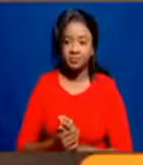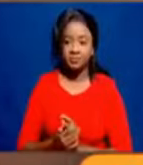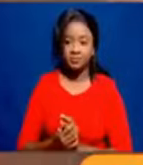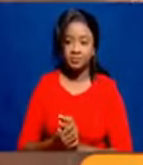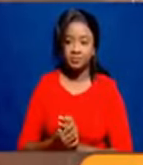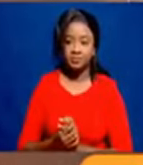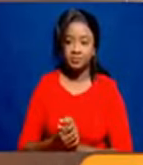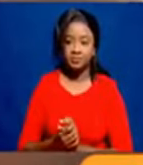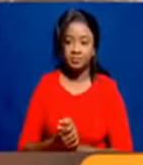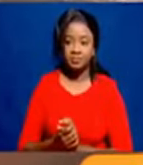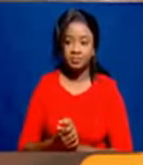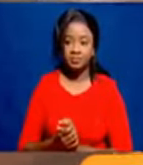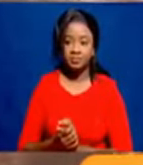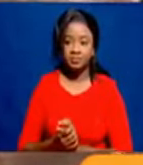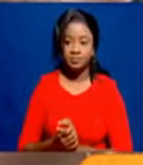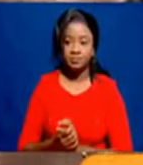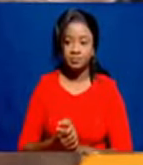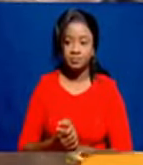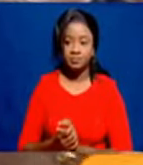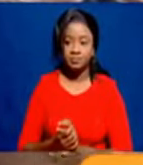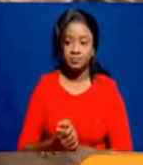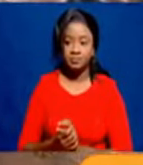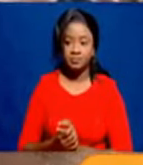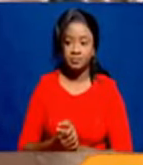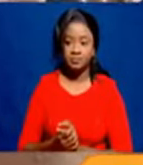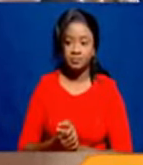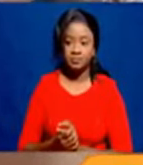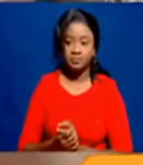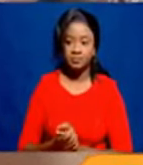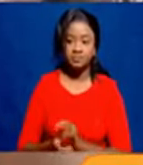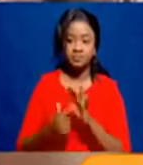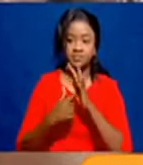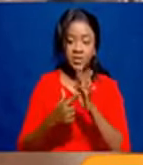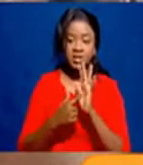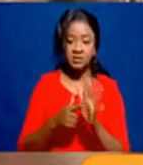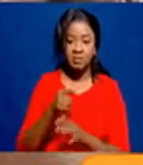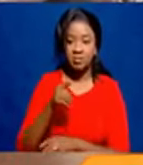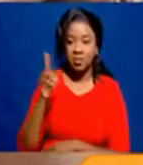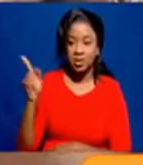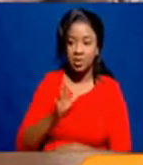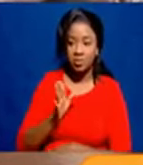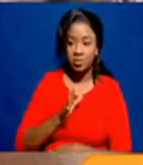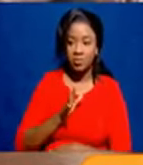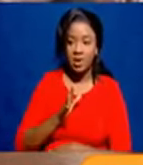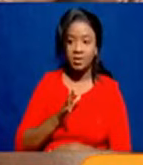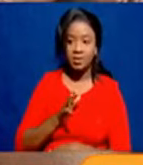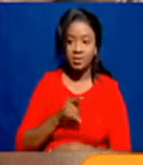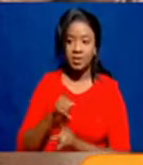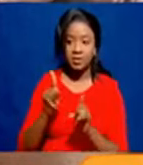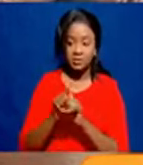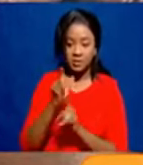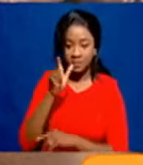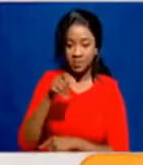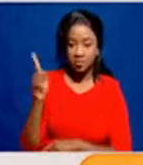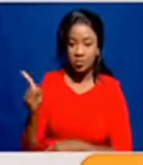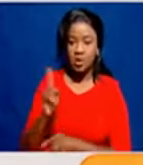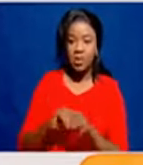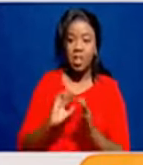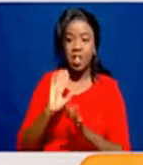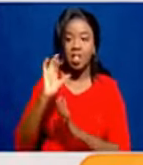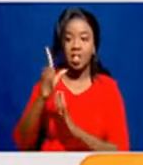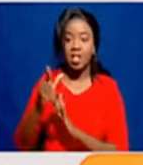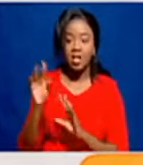langu rais. Tabitha Anjeri ni mwathiriwa mmoja. Hadi serikali ilipobatilisha usajili wa sako hiyo,